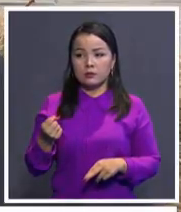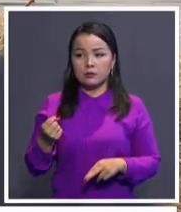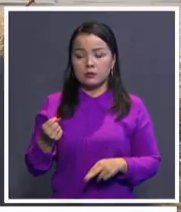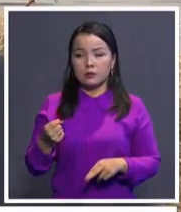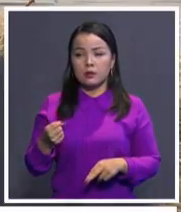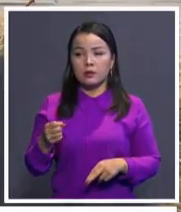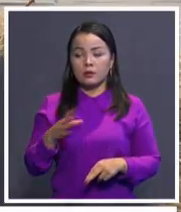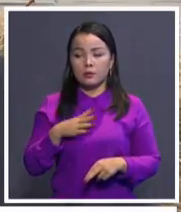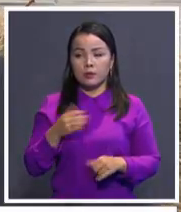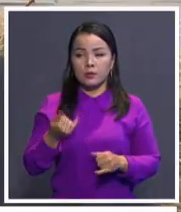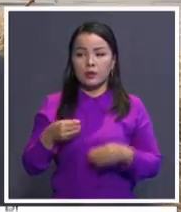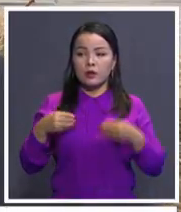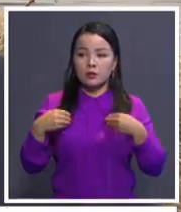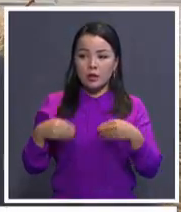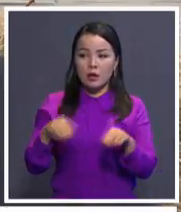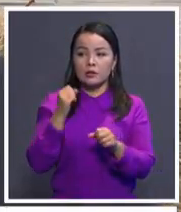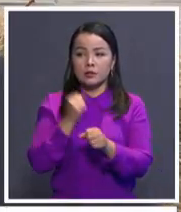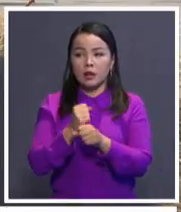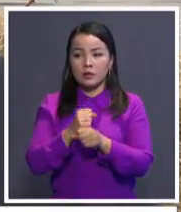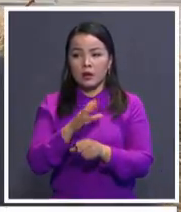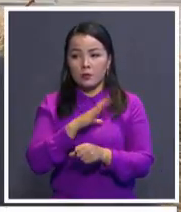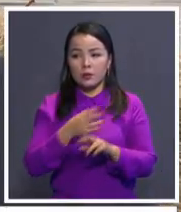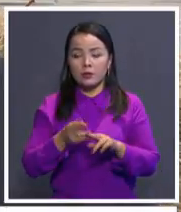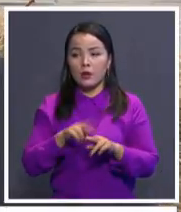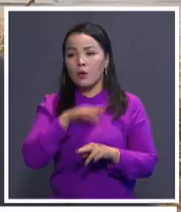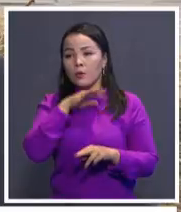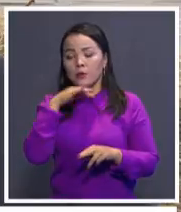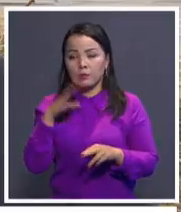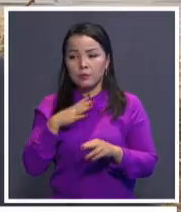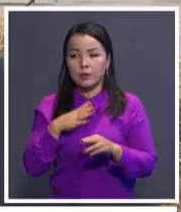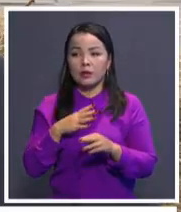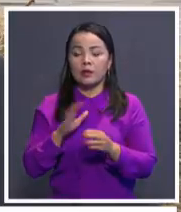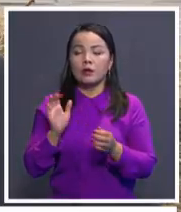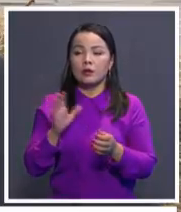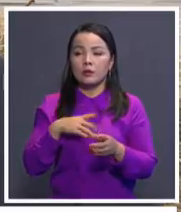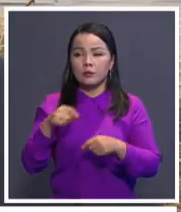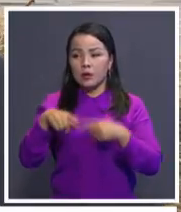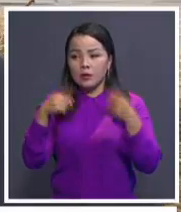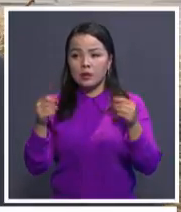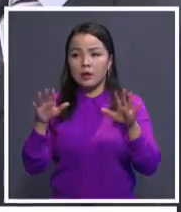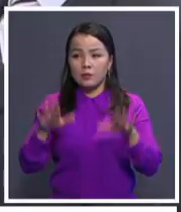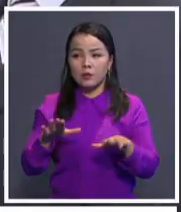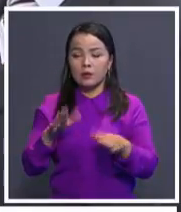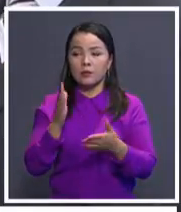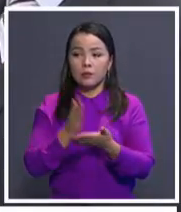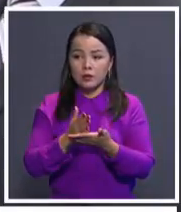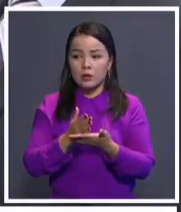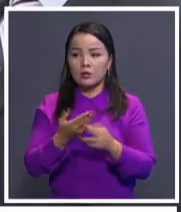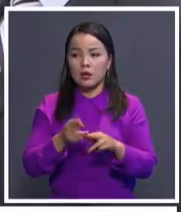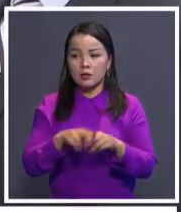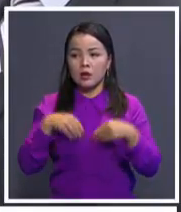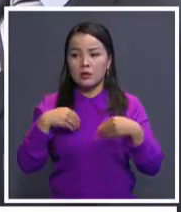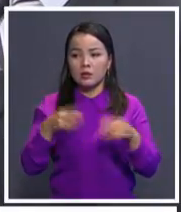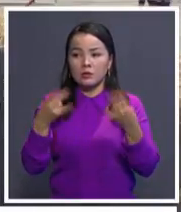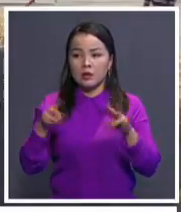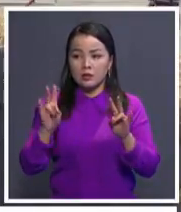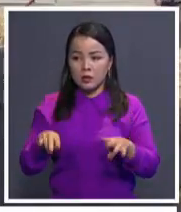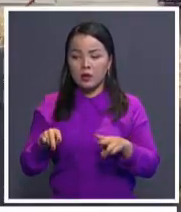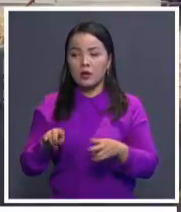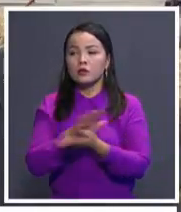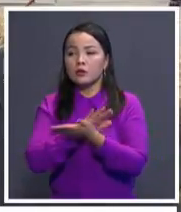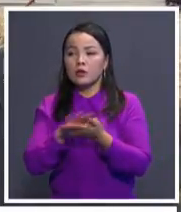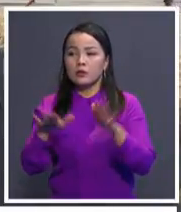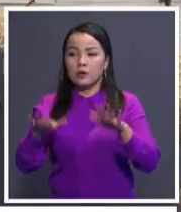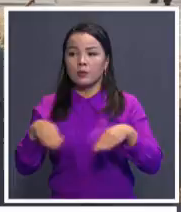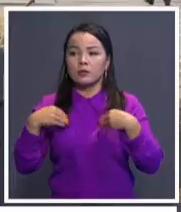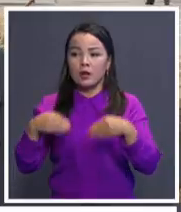құйып кететін тұғымыз, құйып шашады. Қазір оның барлығы көк бар жерге, арам шөп бар жерге шашады, арам жөп жерге шашпайды. Бұрын 100 миллион ақша кетіп атса, тек